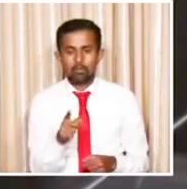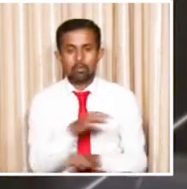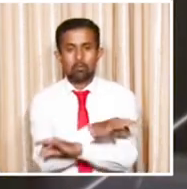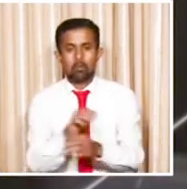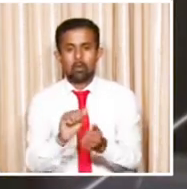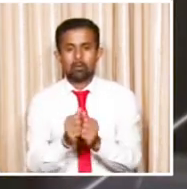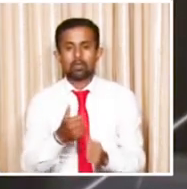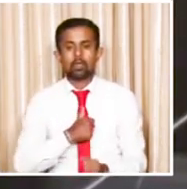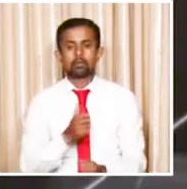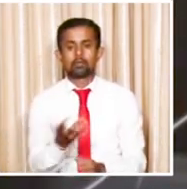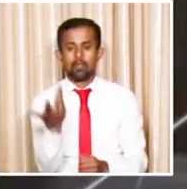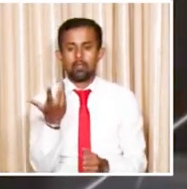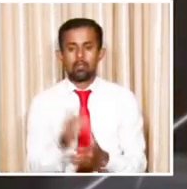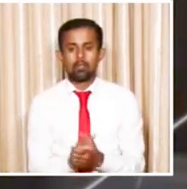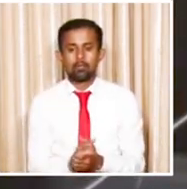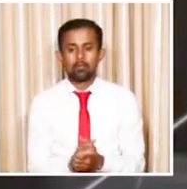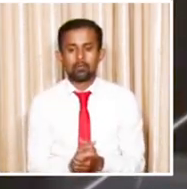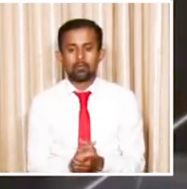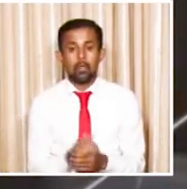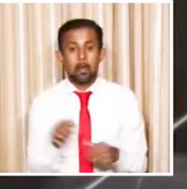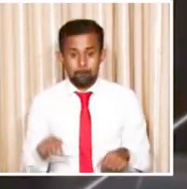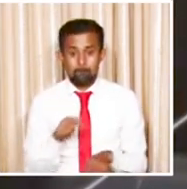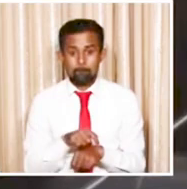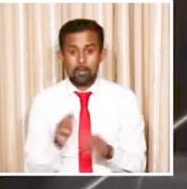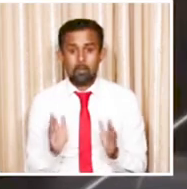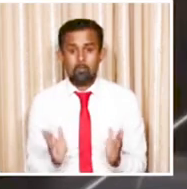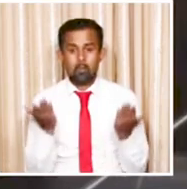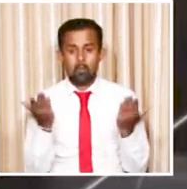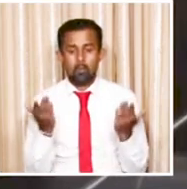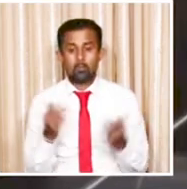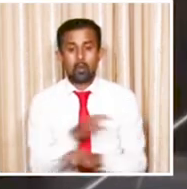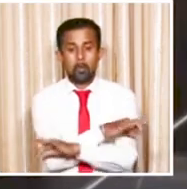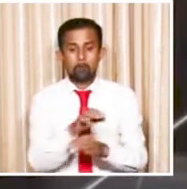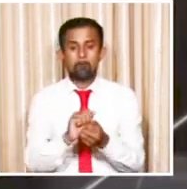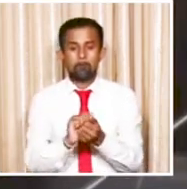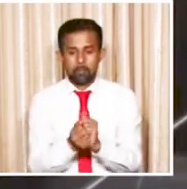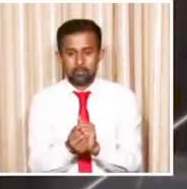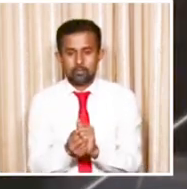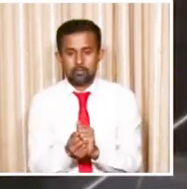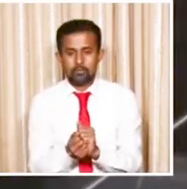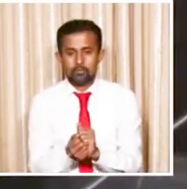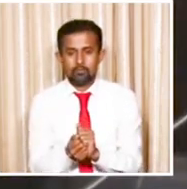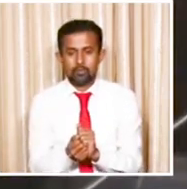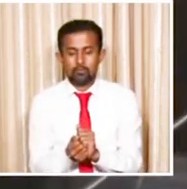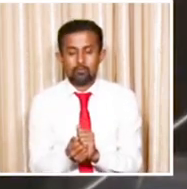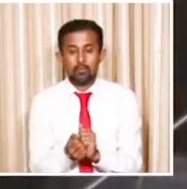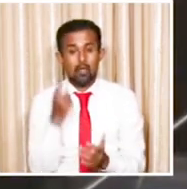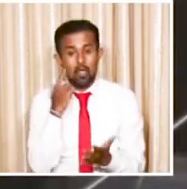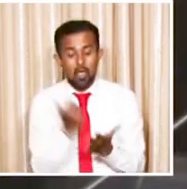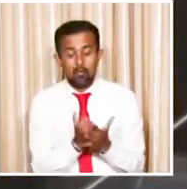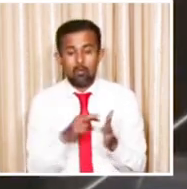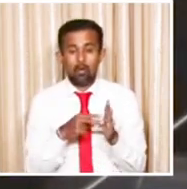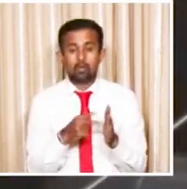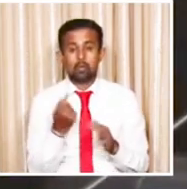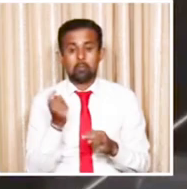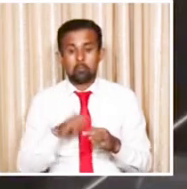එක හදනවට විරුද්ධව. අද අපි මේ වෙලාවේ ආරම්භ කරලා තියෙන්නේ මේ සිස්ටම් එක වෙනස් කරන්න. දැන් මේ අමාරුවෙන් ආර්ථික ප්‍රශ්න ටික